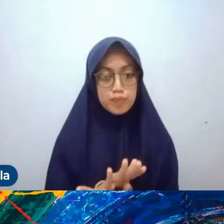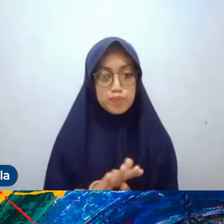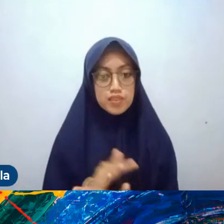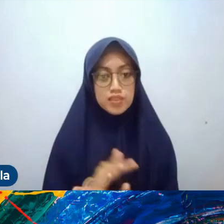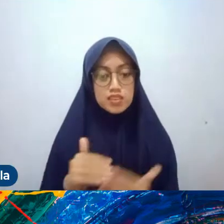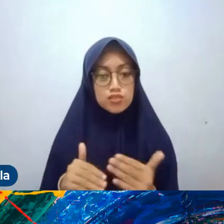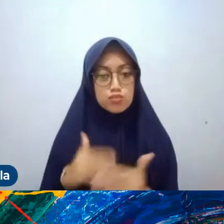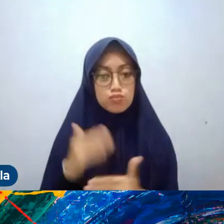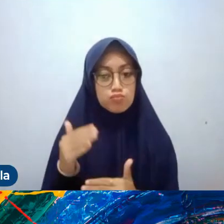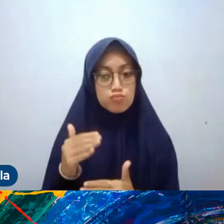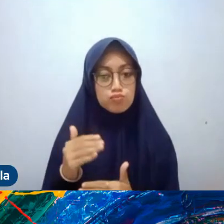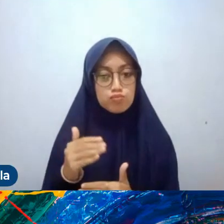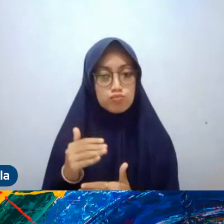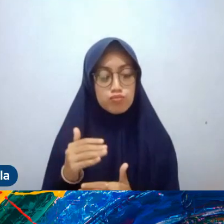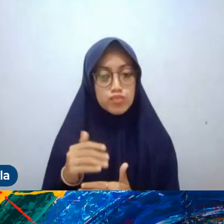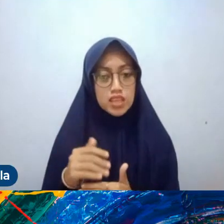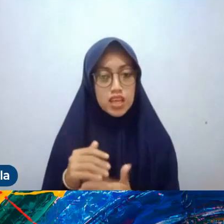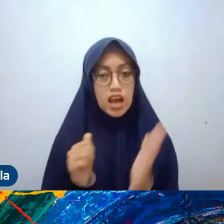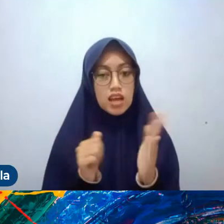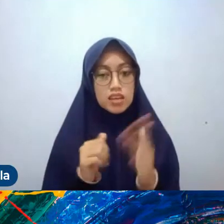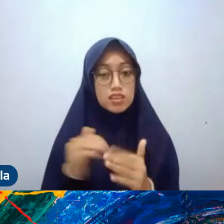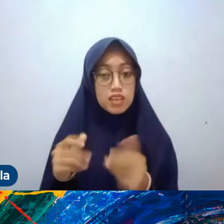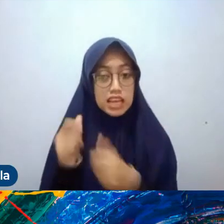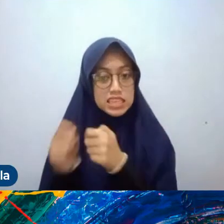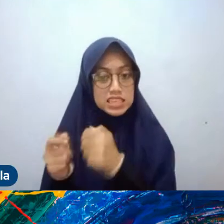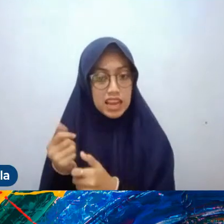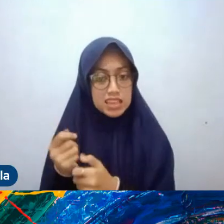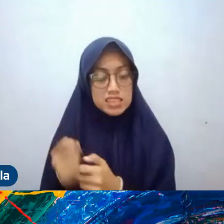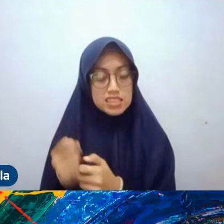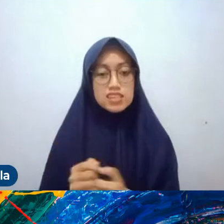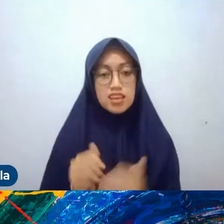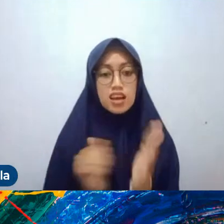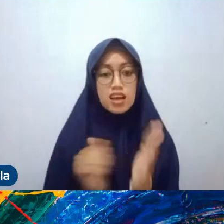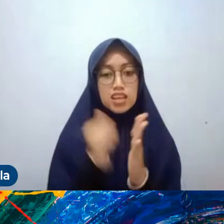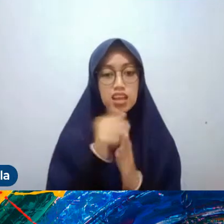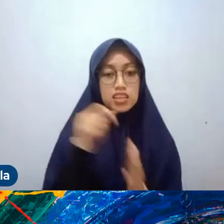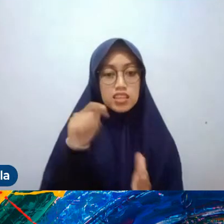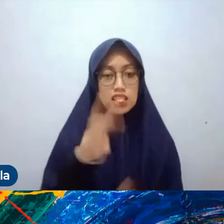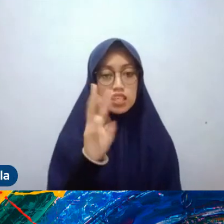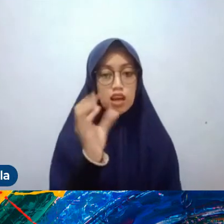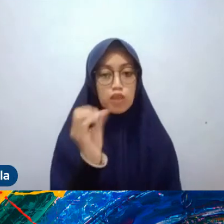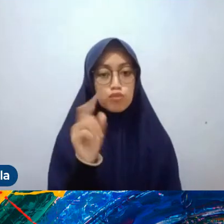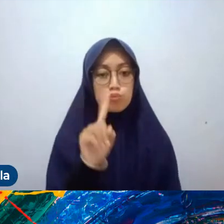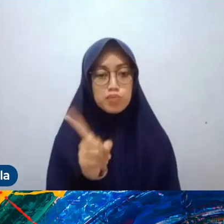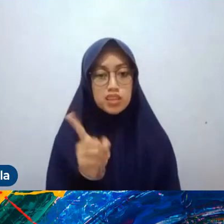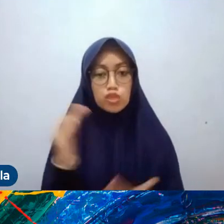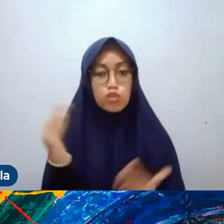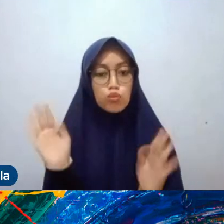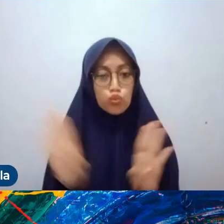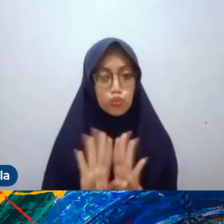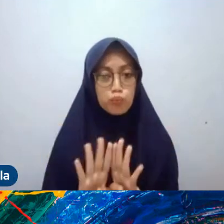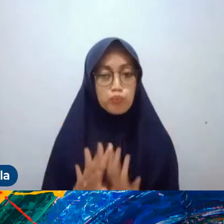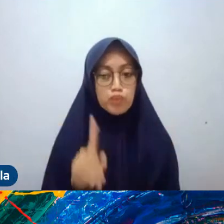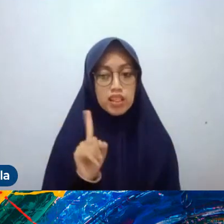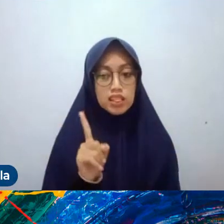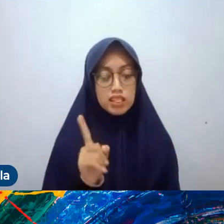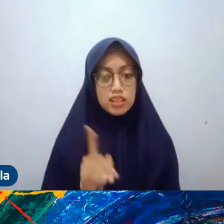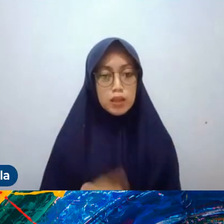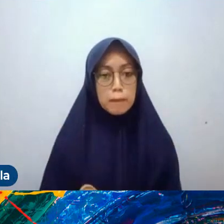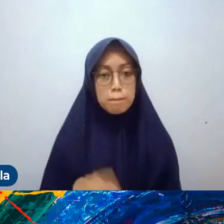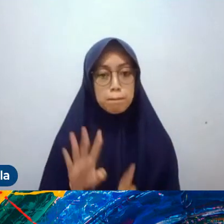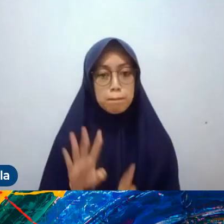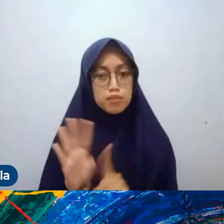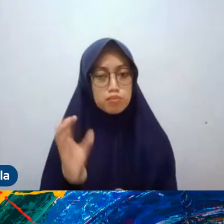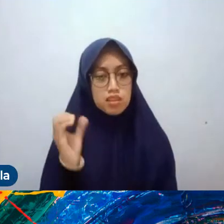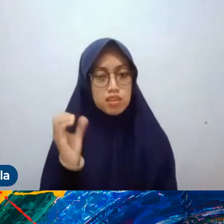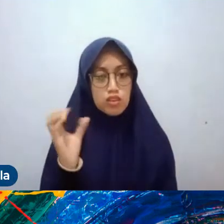ditutup 30 menit sebelum acara berakhir, yaitu pukul 14.30 WIB. Simak acara ini dengan